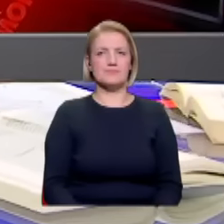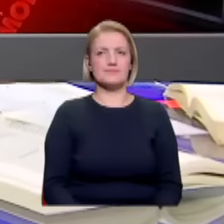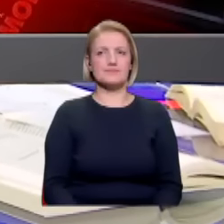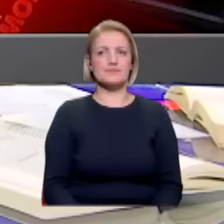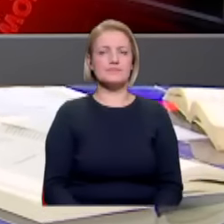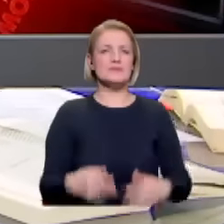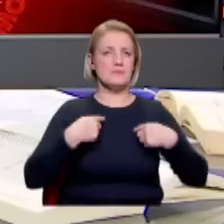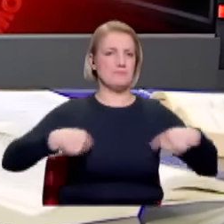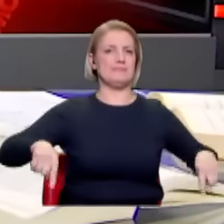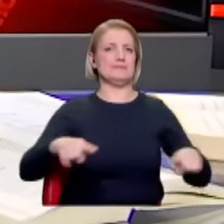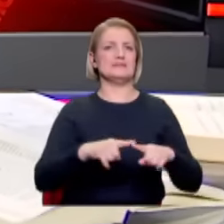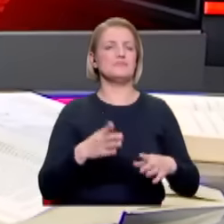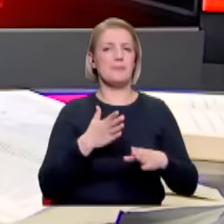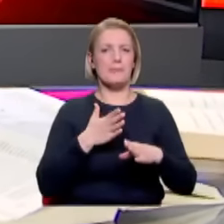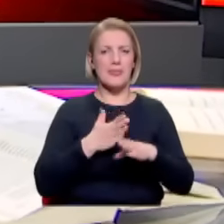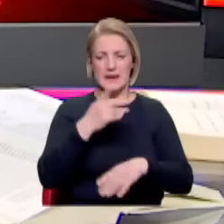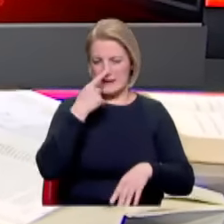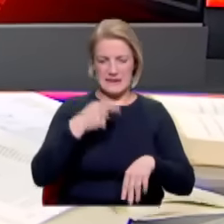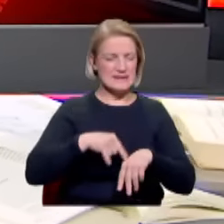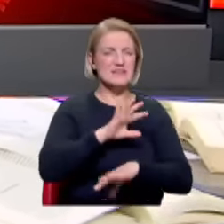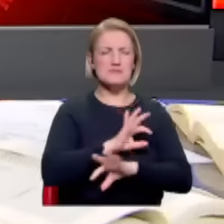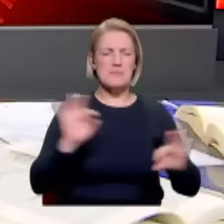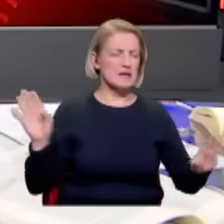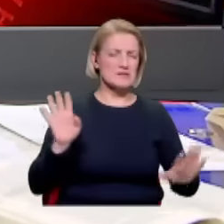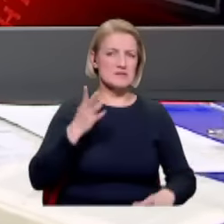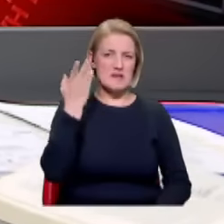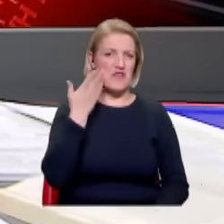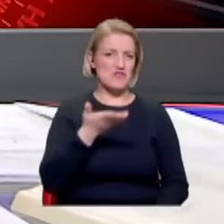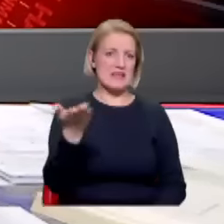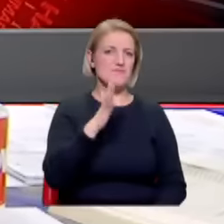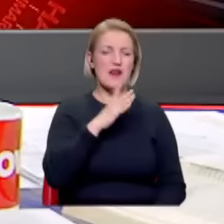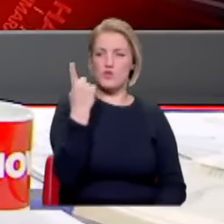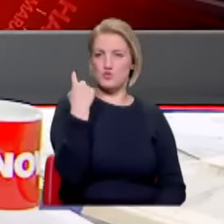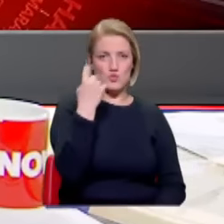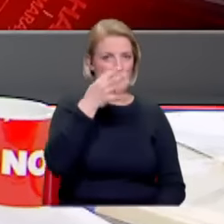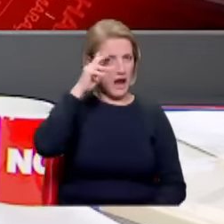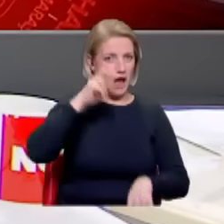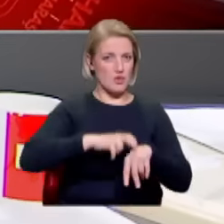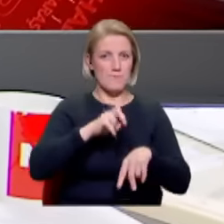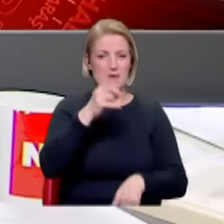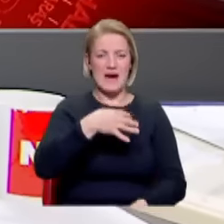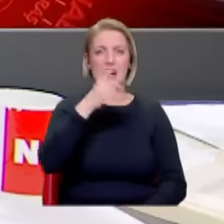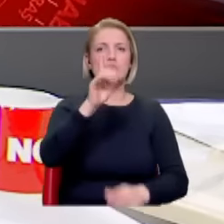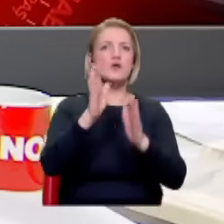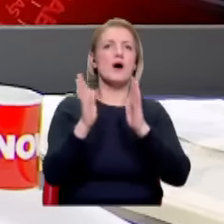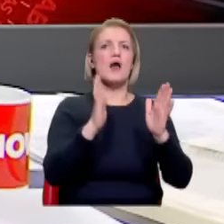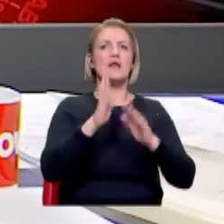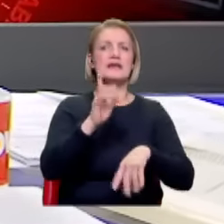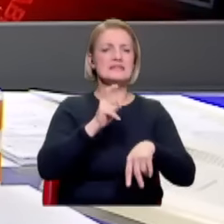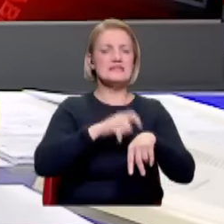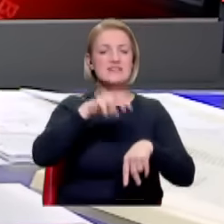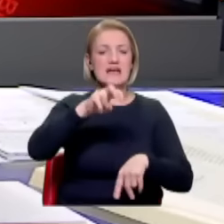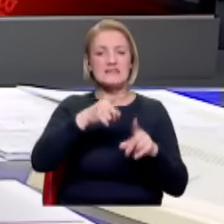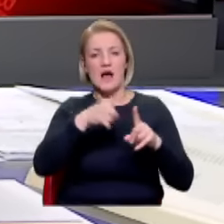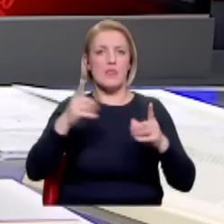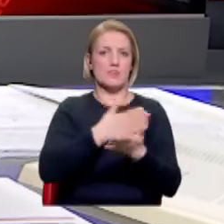Efendim, bizim gerçekten inanılmaz izleyicilerimiz var. Şimdi dün hatırlıyorsunuz bir haber verdik. Ha bu arada saat başına kadar